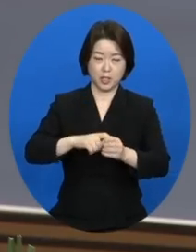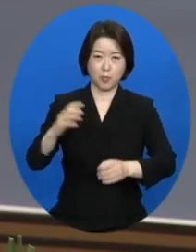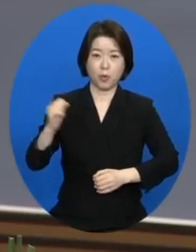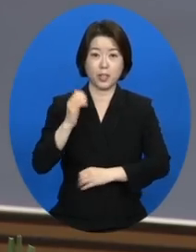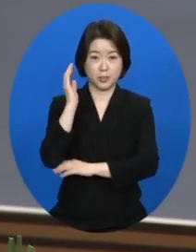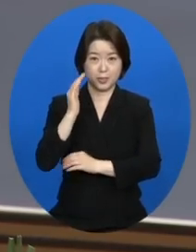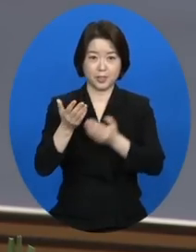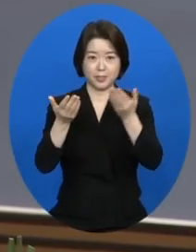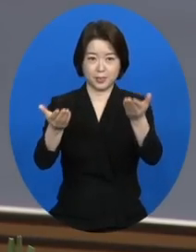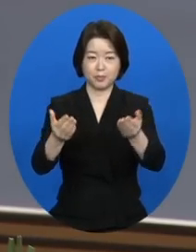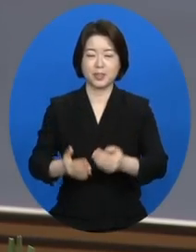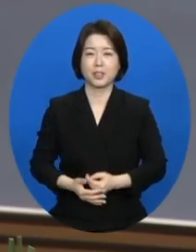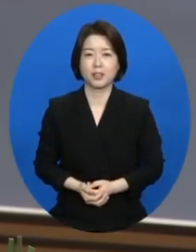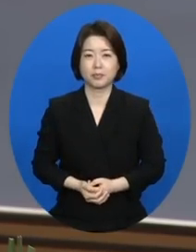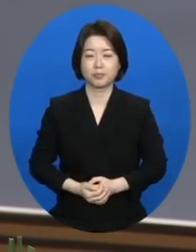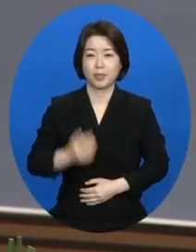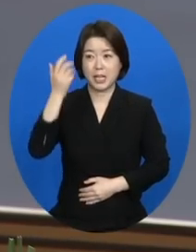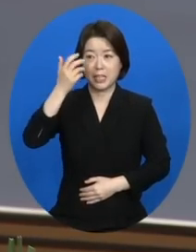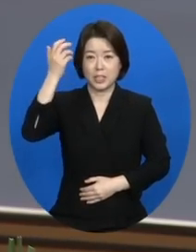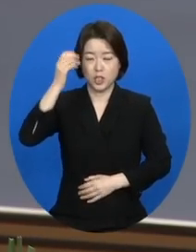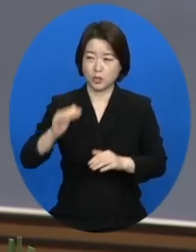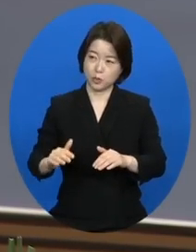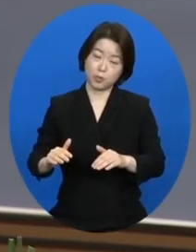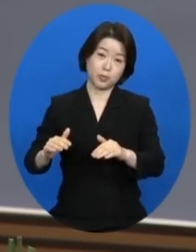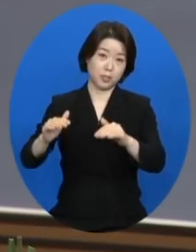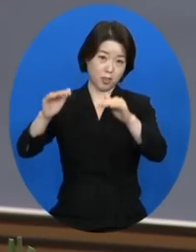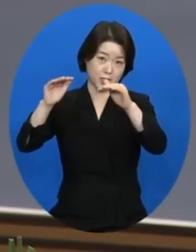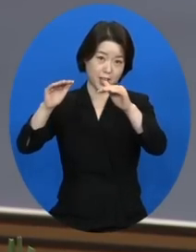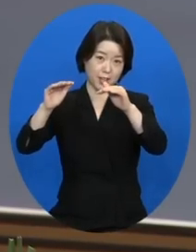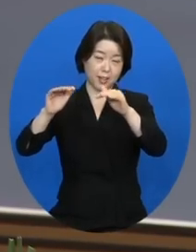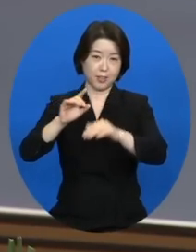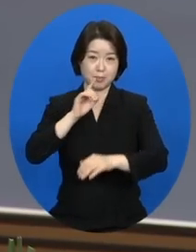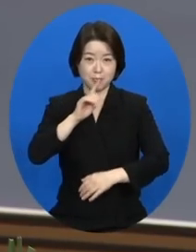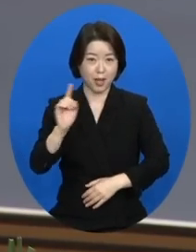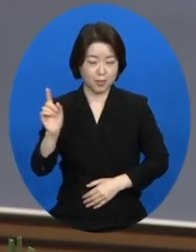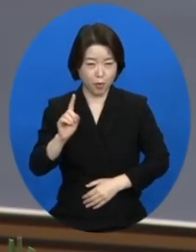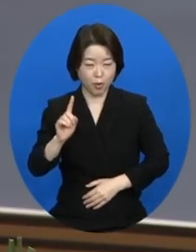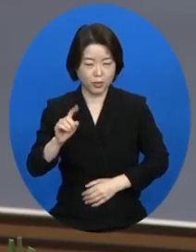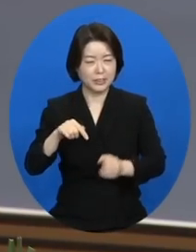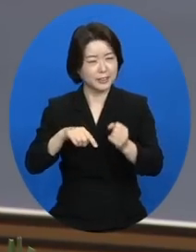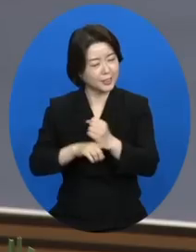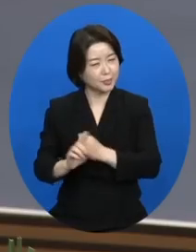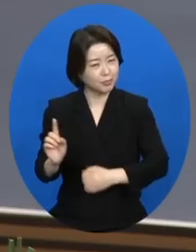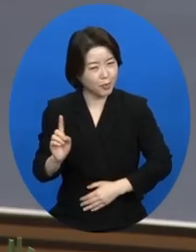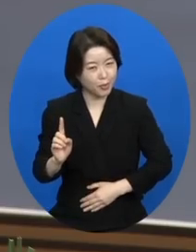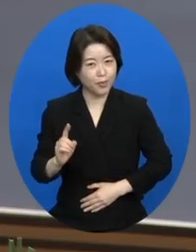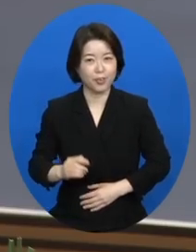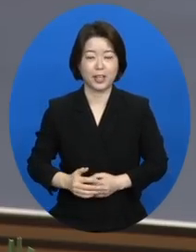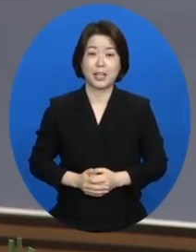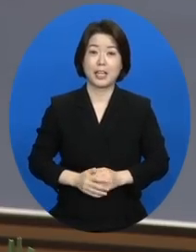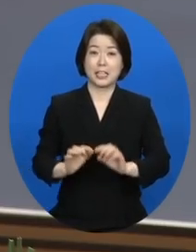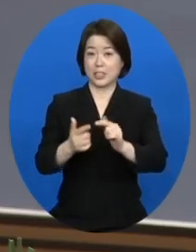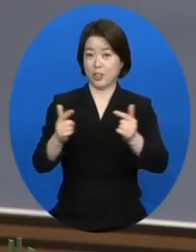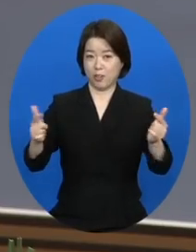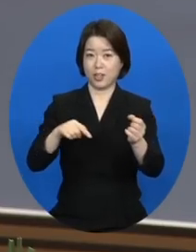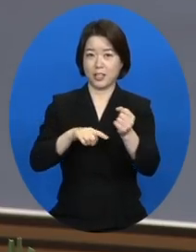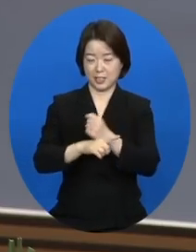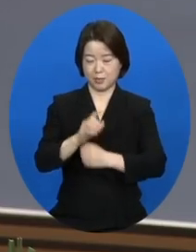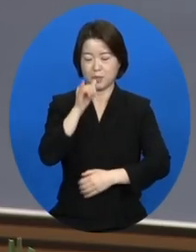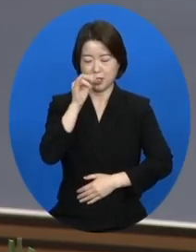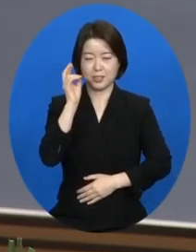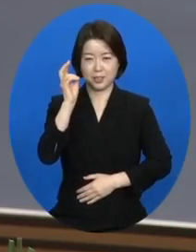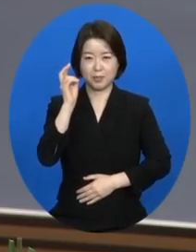나누겠습니다. 영적으로 성장한다라는 것은 무슨 뜻일까요? 여러 가지 의미가